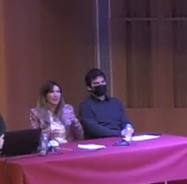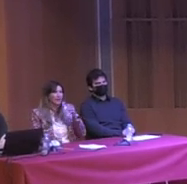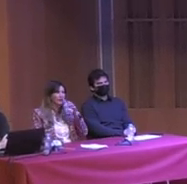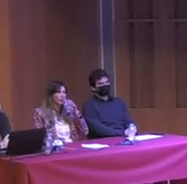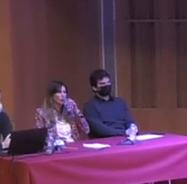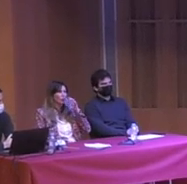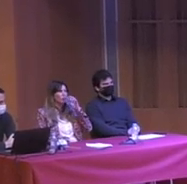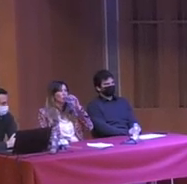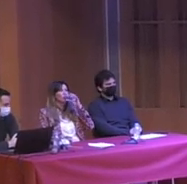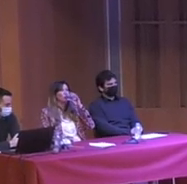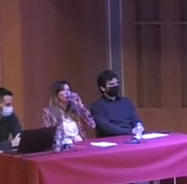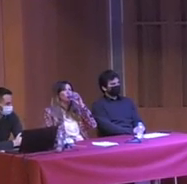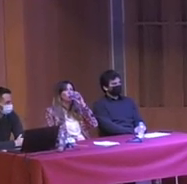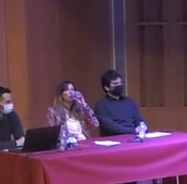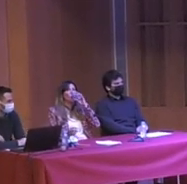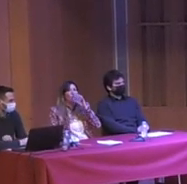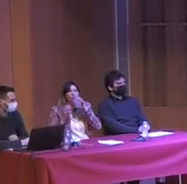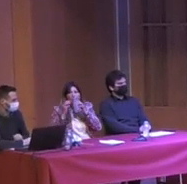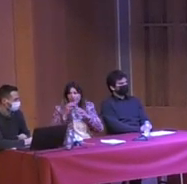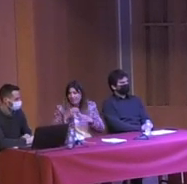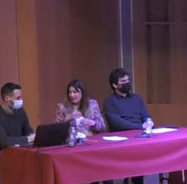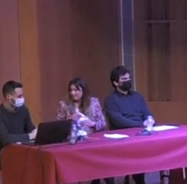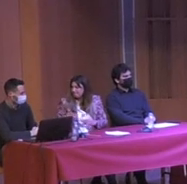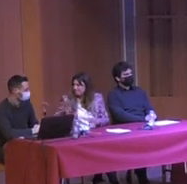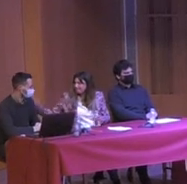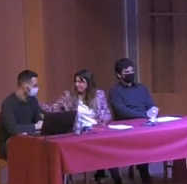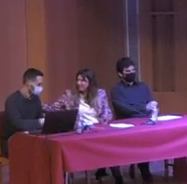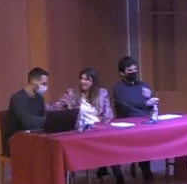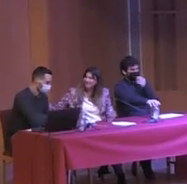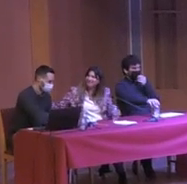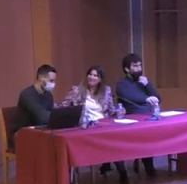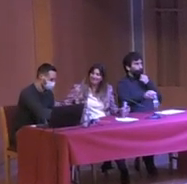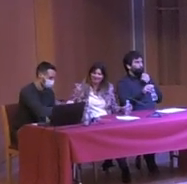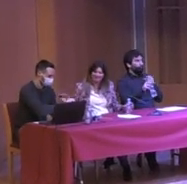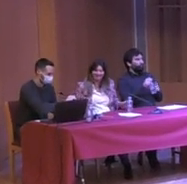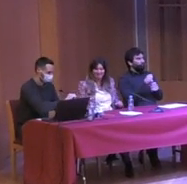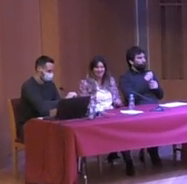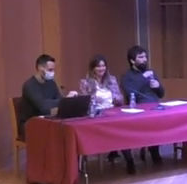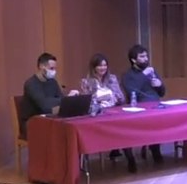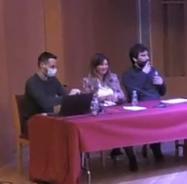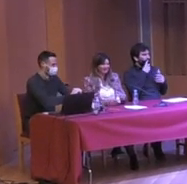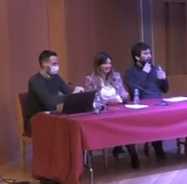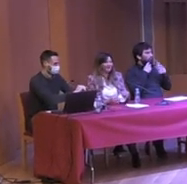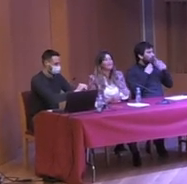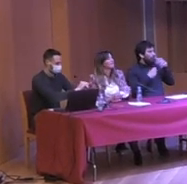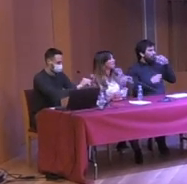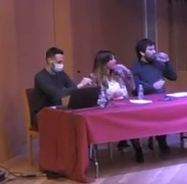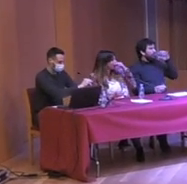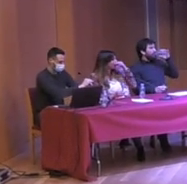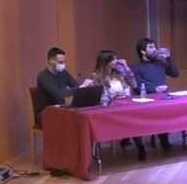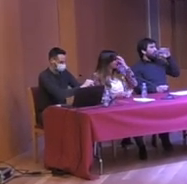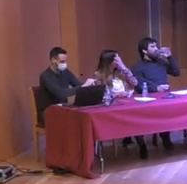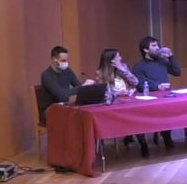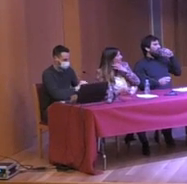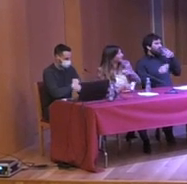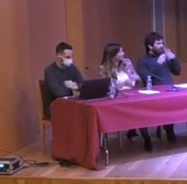Doncs passem al torn de preguntes. Aniré, hem recollit les vostres qüestions i les aniré dirigint a aquelles